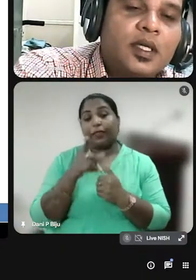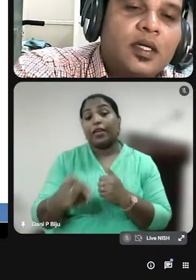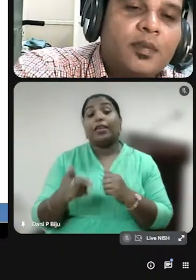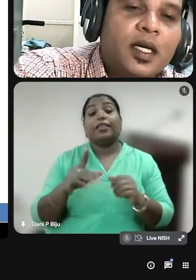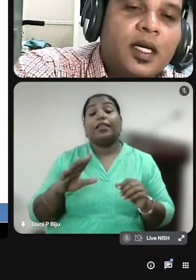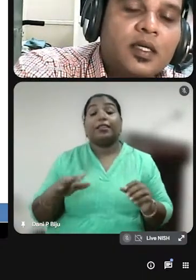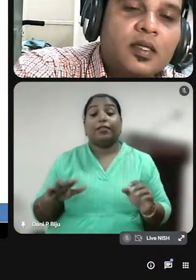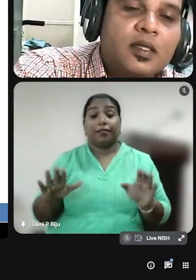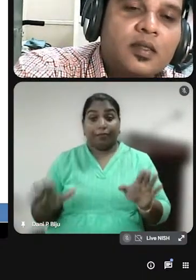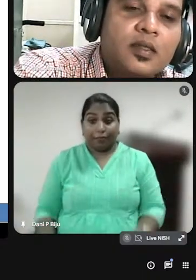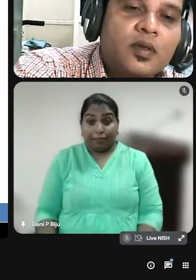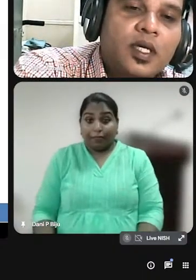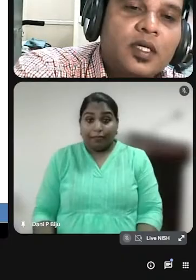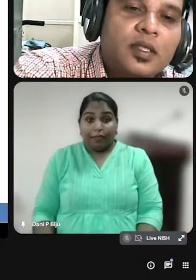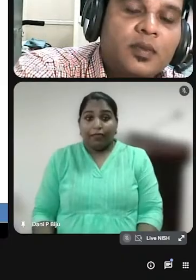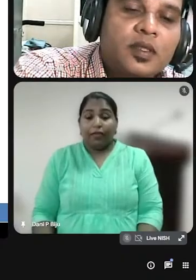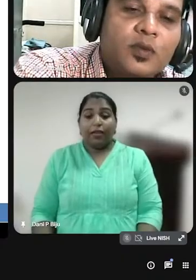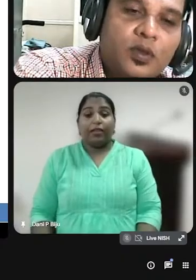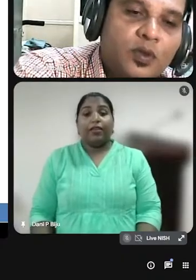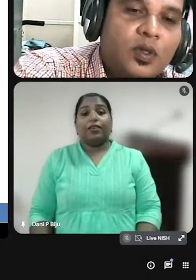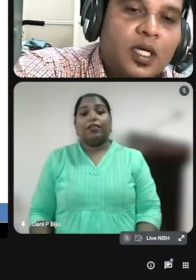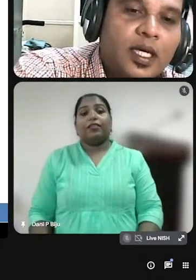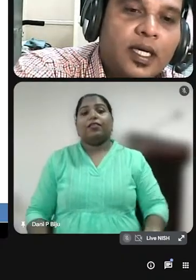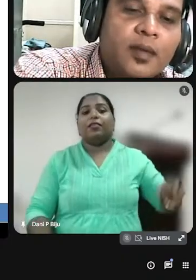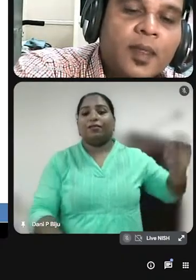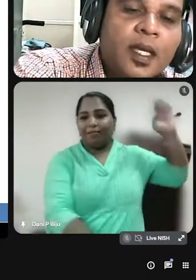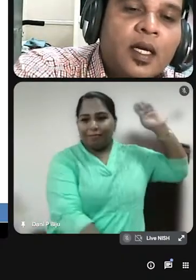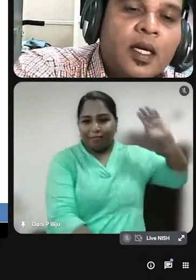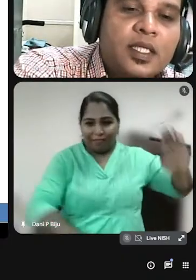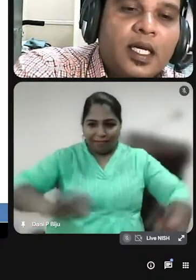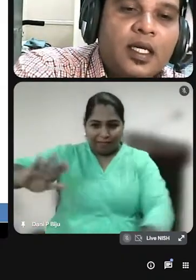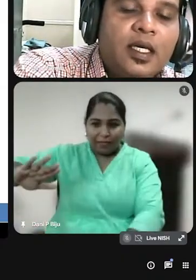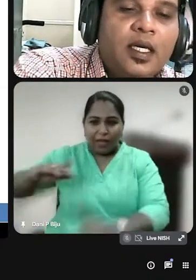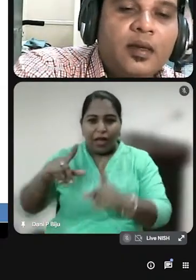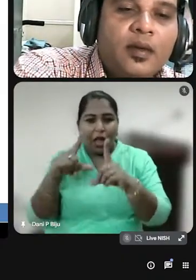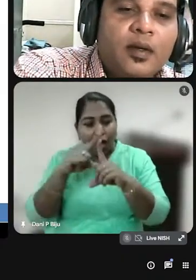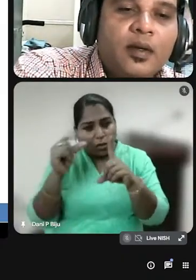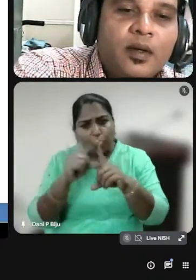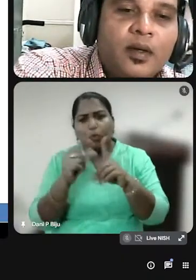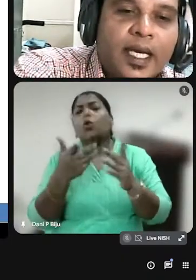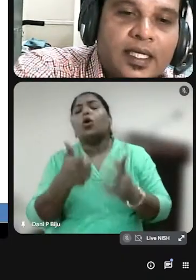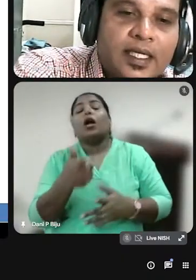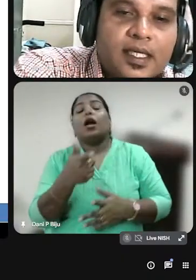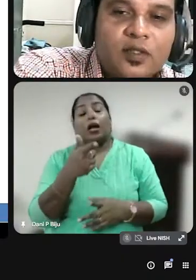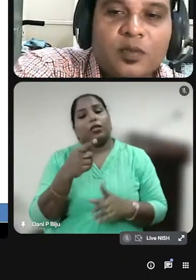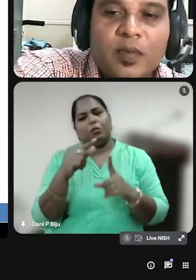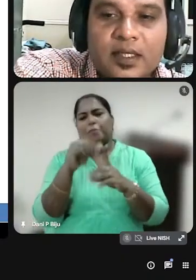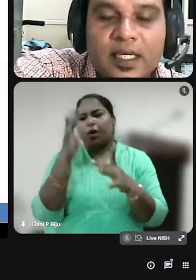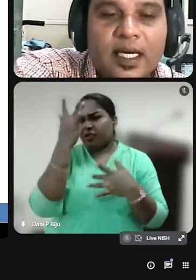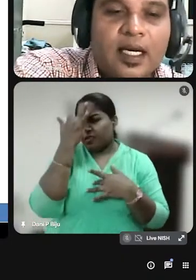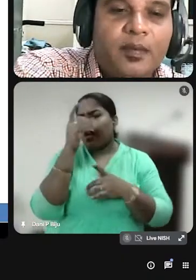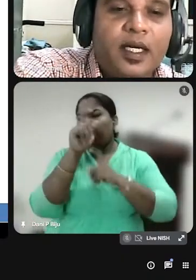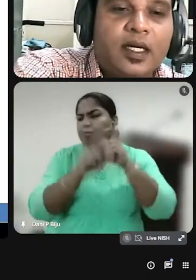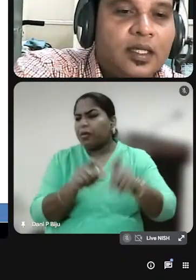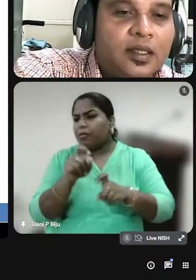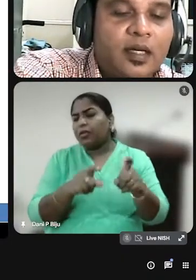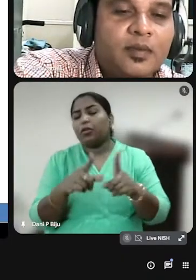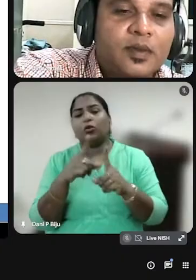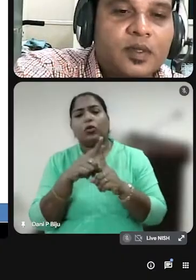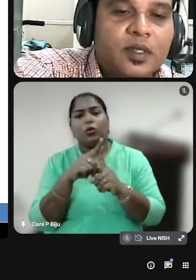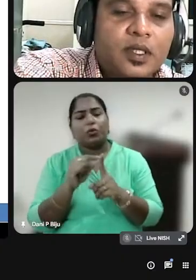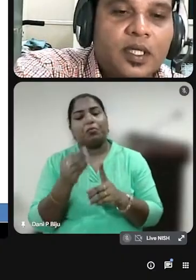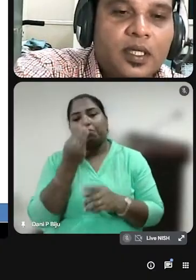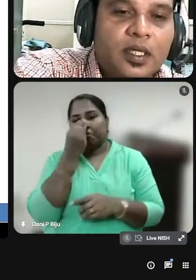പറഞ്ഞു കഴിഞ്ഞാൽ പാർക്കിൻസൺസ് രോഗികളെ സംബന്ധിച്ച് ബുദ്ധിമുട്ടുള്ള കാര്യമാണ്. പക്ഷെ ഈ എക്സസൈസ് ഒന്ന് മനസ്സിലാക്കാൻ വേണ്ടിയിട്ടാണ്